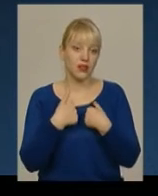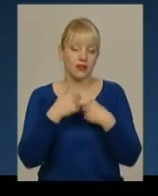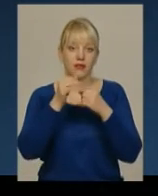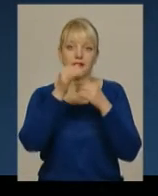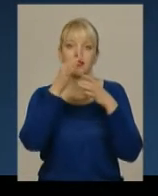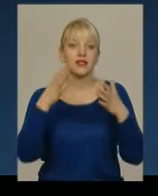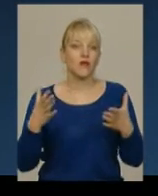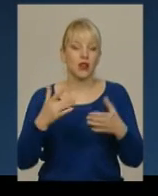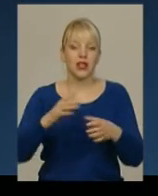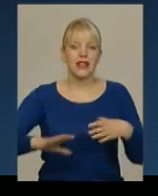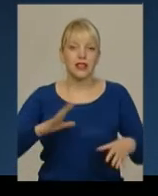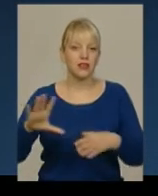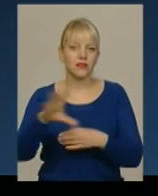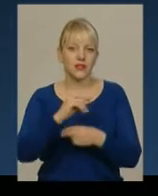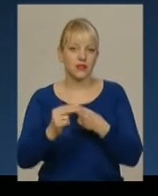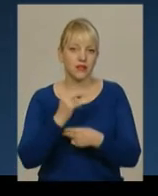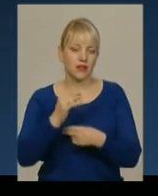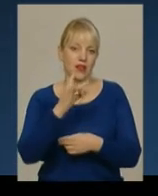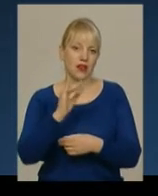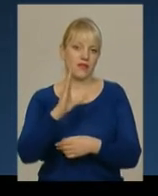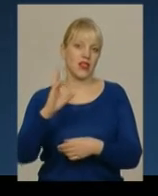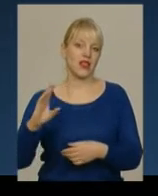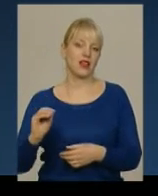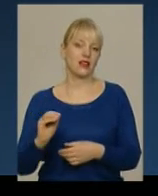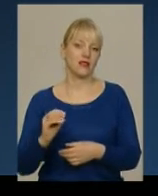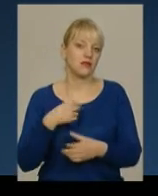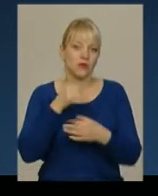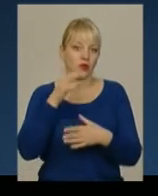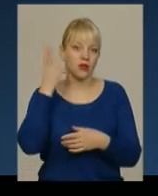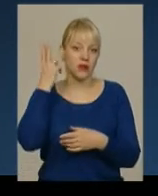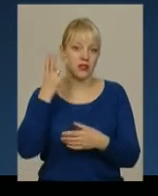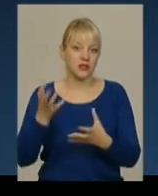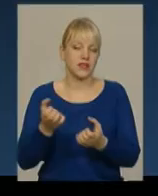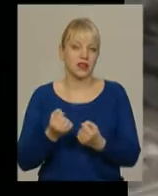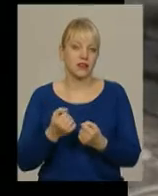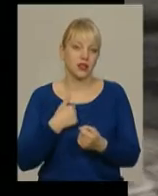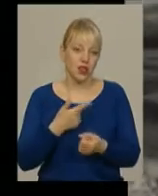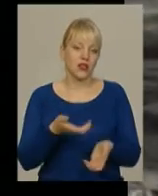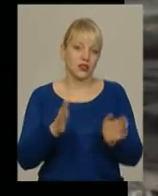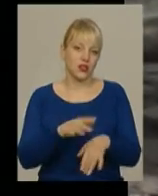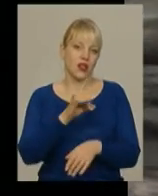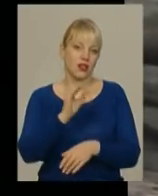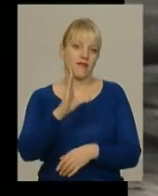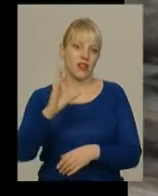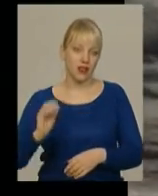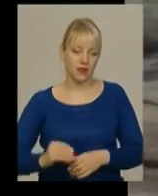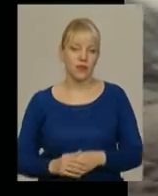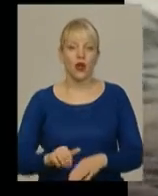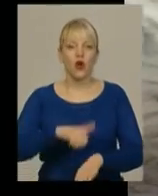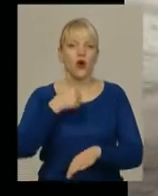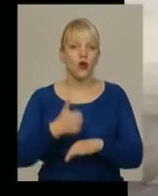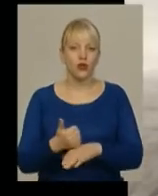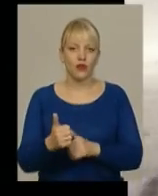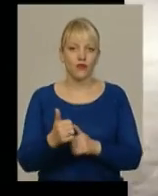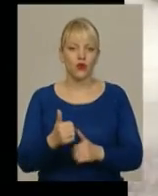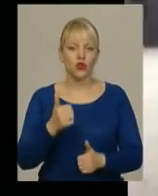змогла просто кинуть Рівненську область, тому я залишилась там. Головними суперницями на Олімпійських іграх